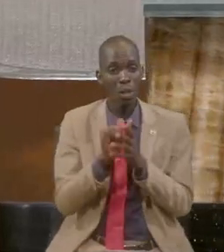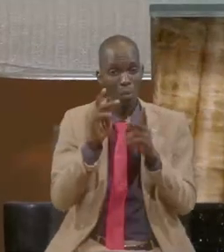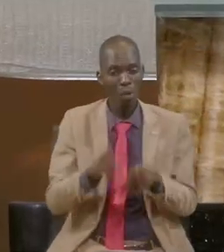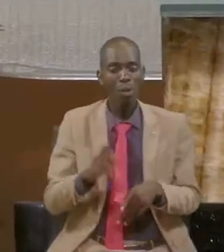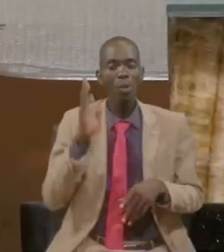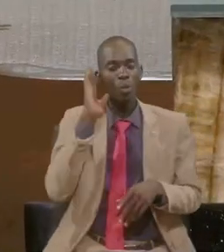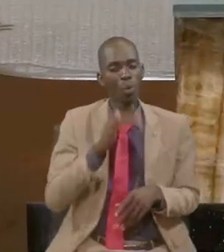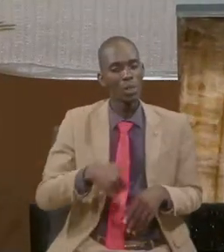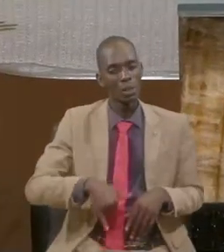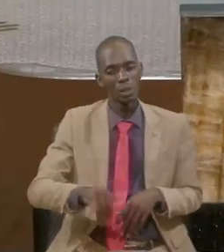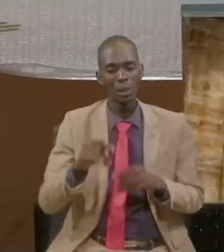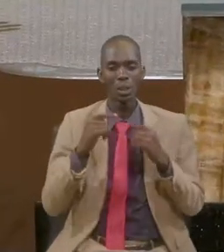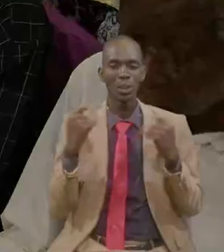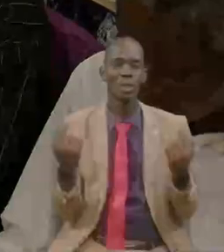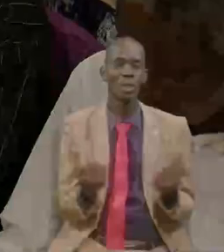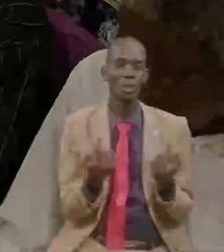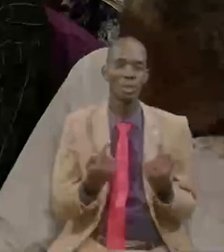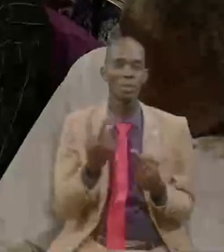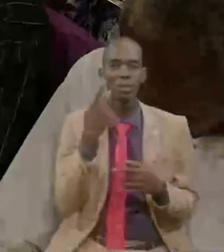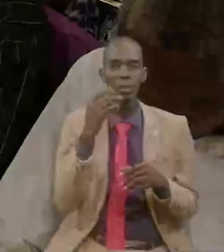péché. Voyons